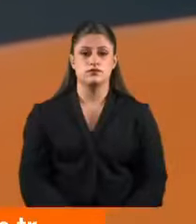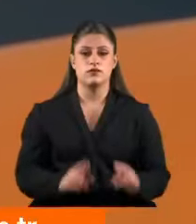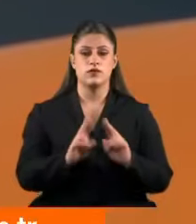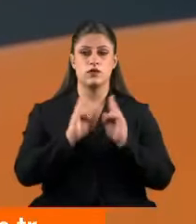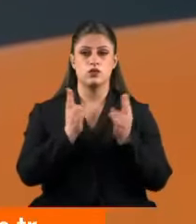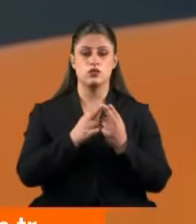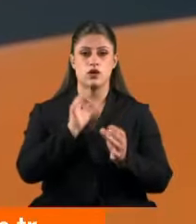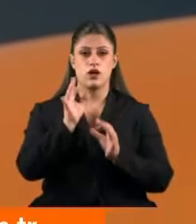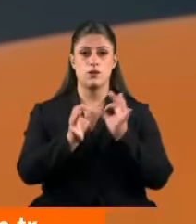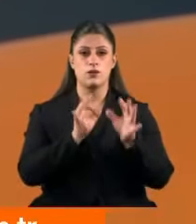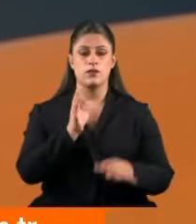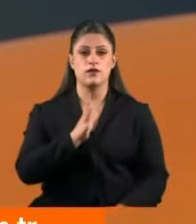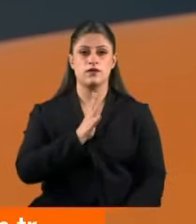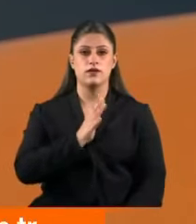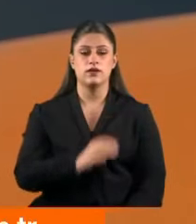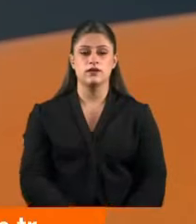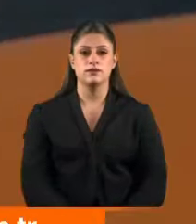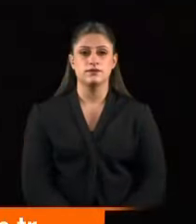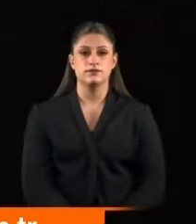Sırada dünyadan haber turu var.